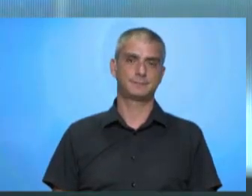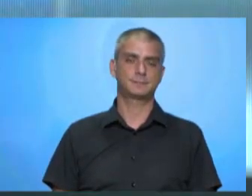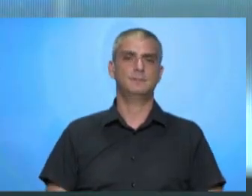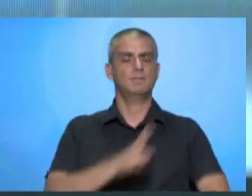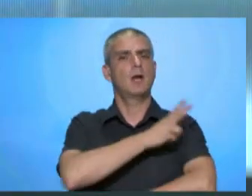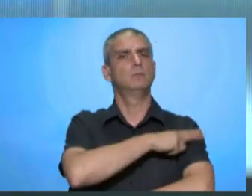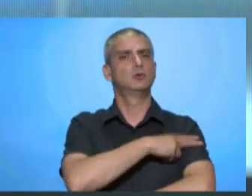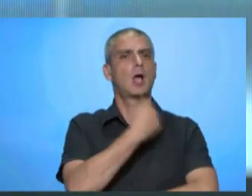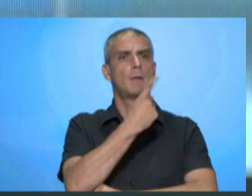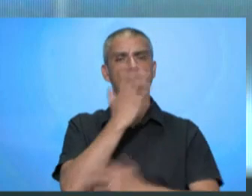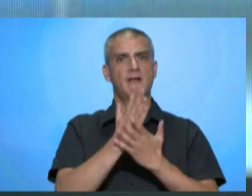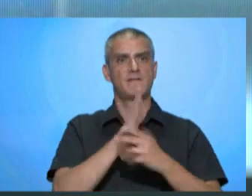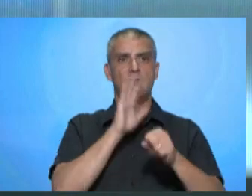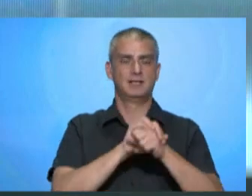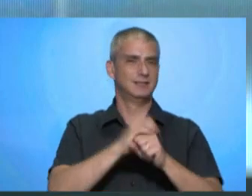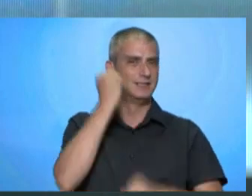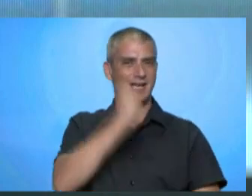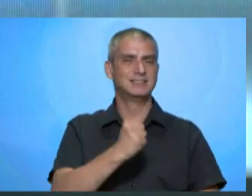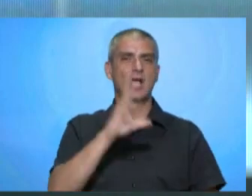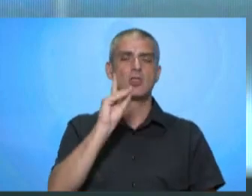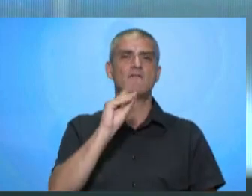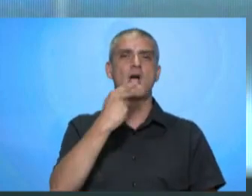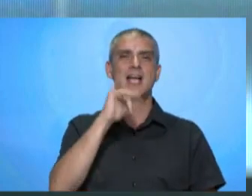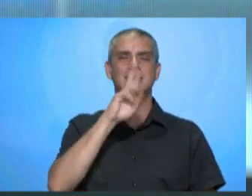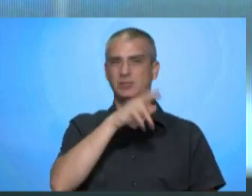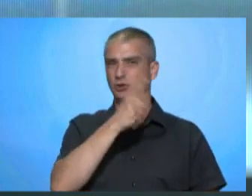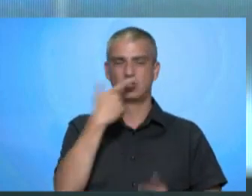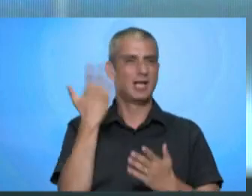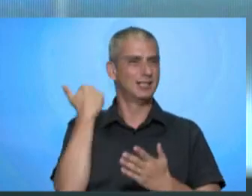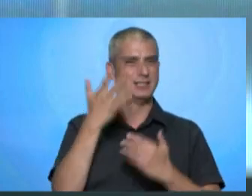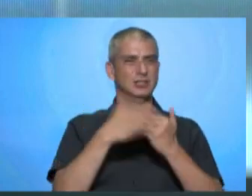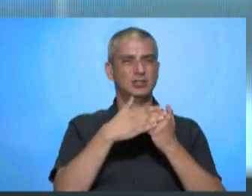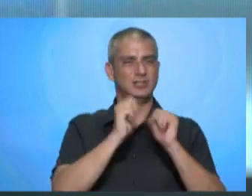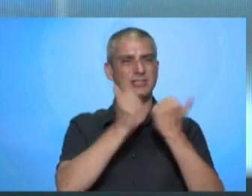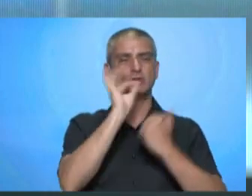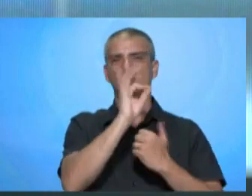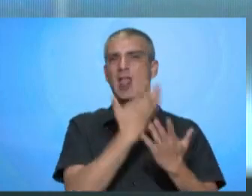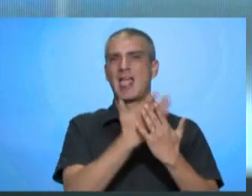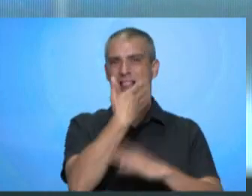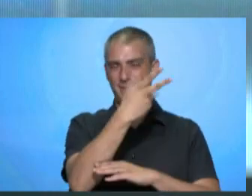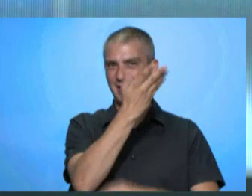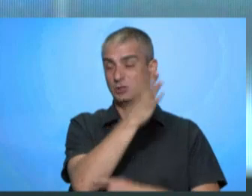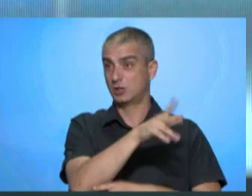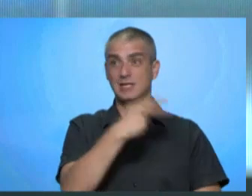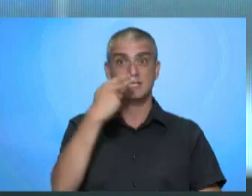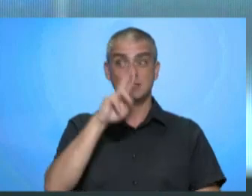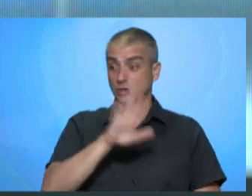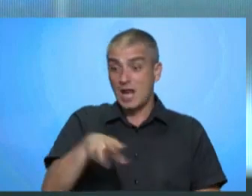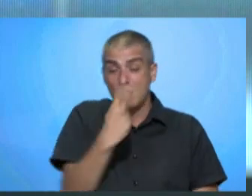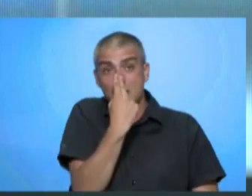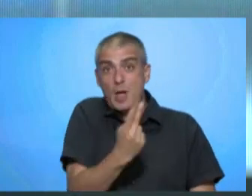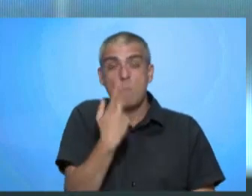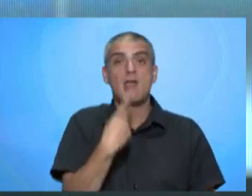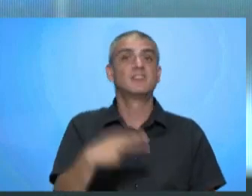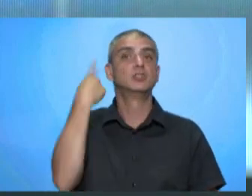המשטרה אומרת שפענחה את רצח דבורה הירש, גרושתו של עד המדינה טל קורקוס, שנרצח אף הוא. הירש נרצחה לעיני ילדיה לפני